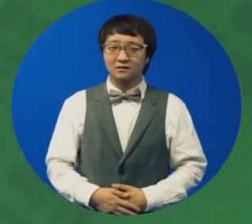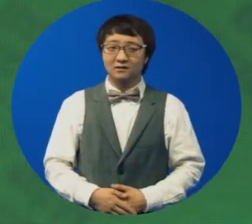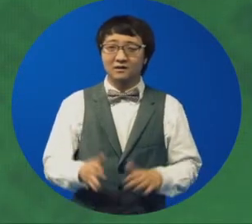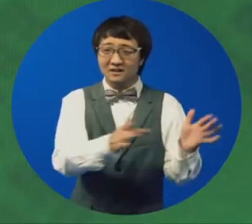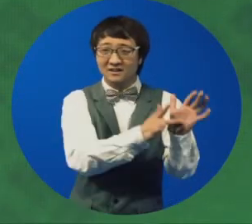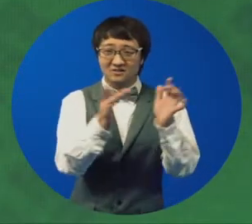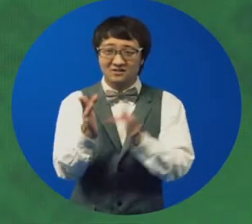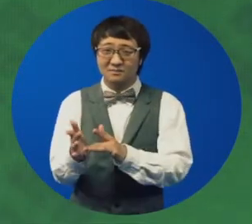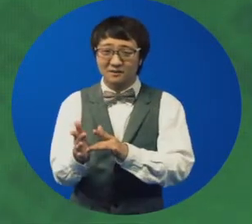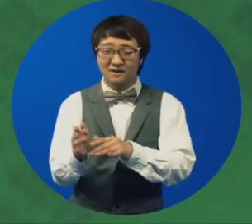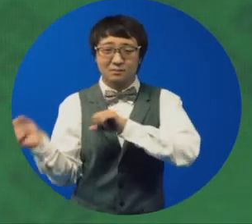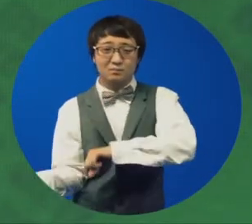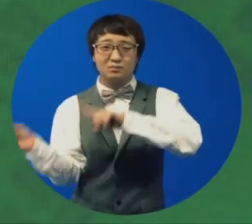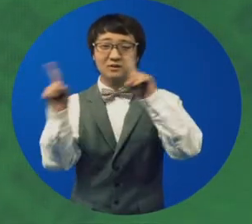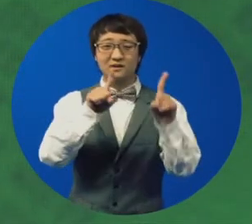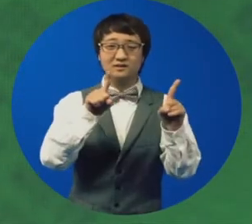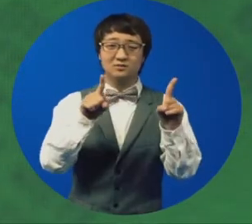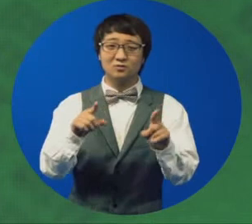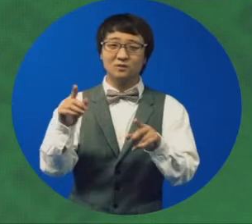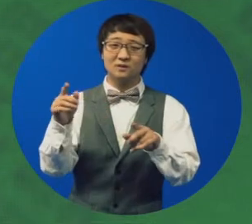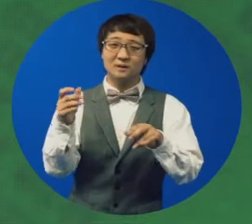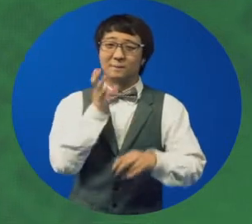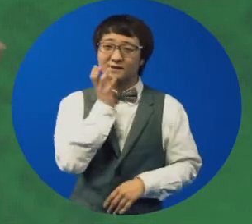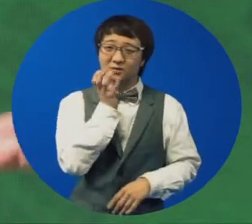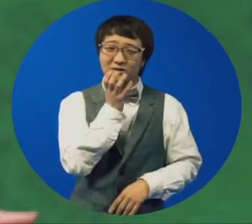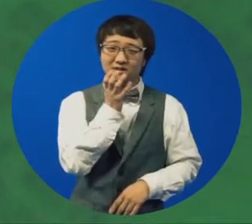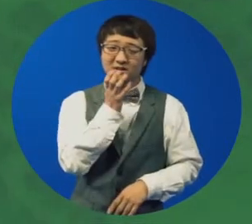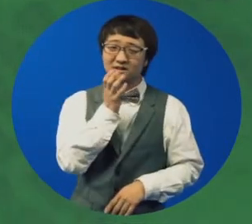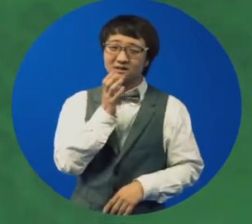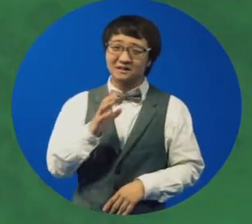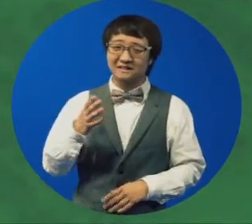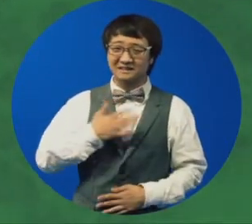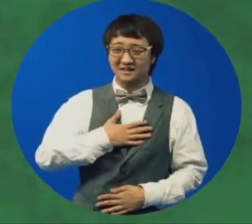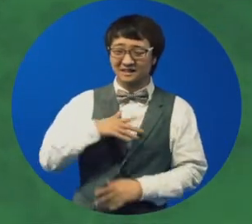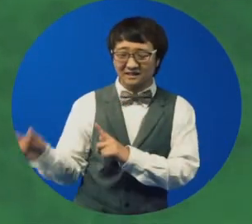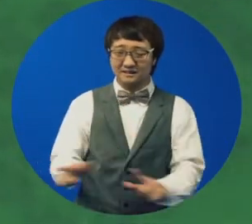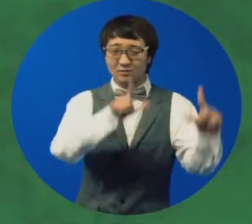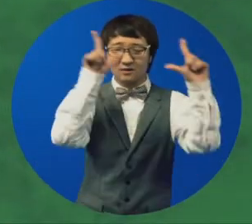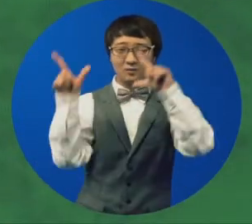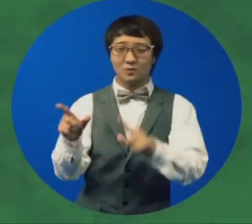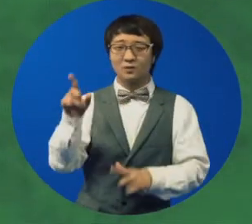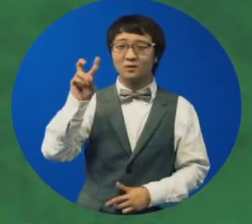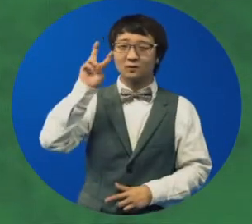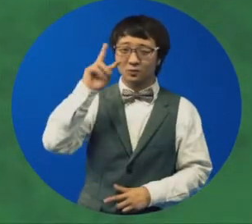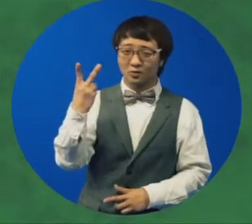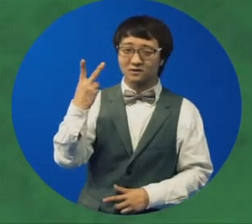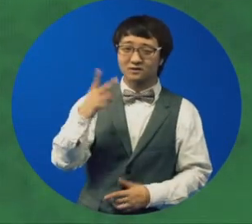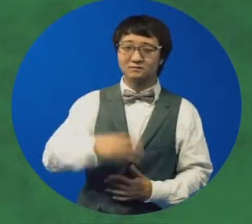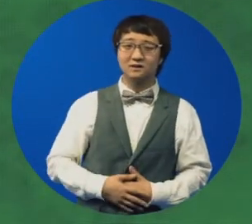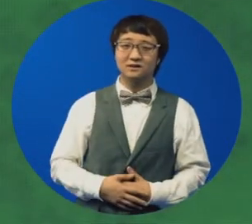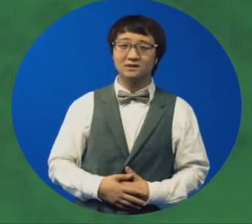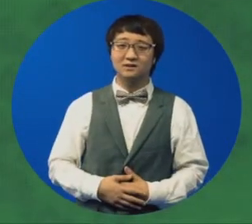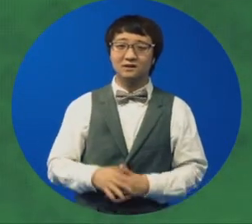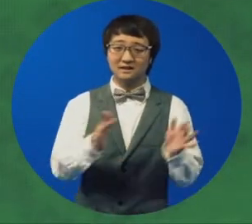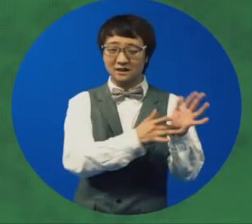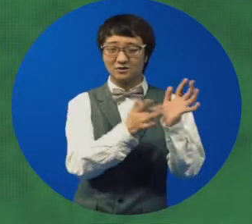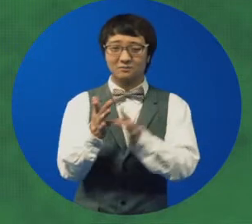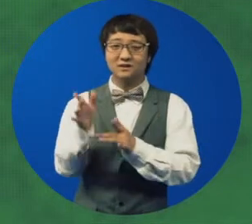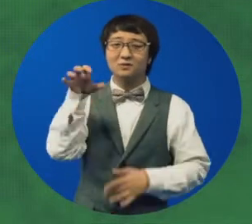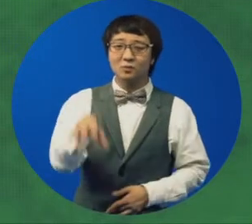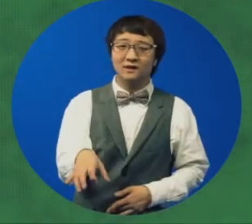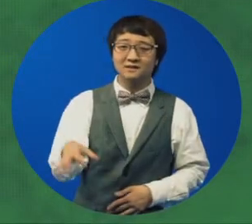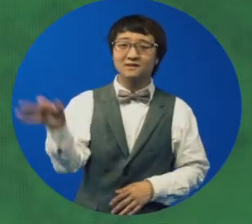예수님 부활하시고 베드로는 자기의 생활로 돌아가 있었습니다. 예수님이 그곳까지 찾아오셨어요.